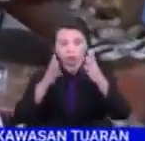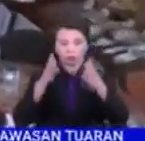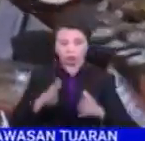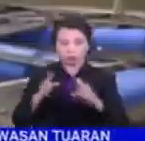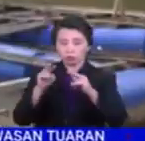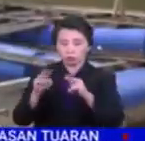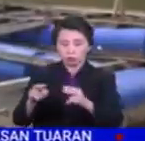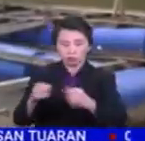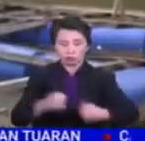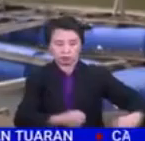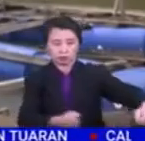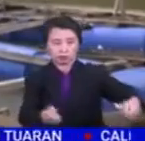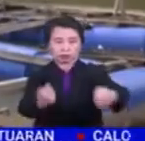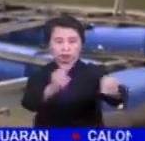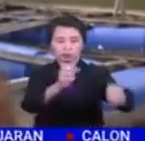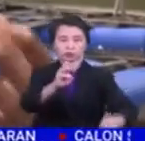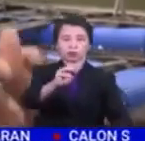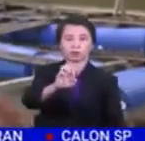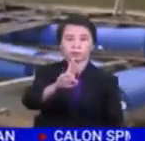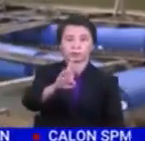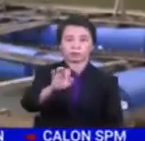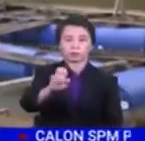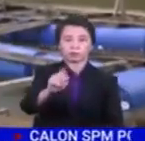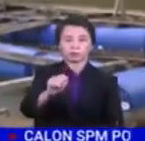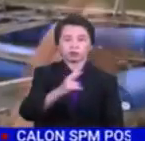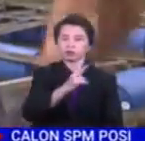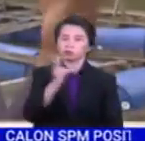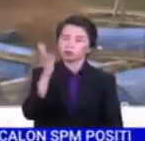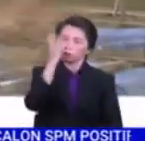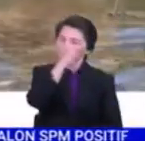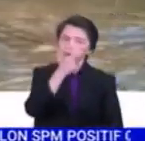nampak Sungai Merbok ni sangat cantik.